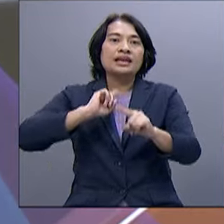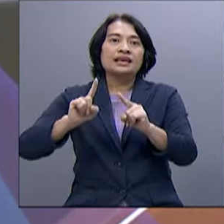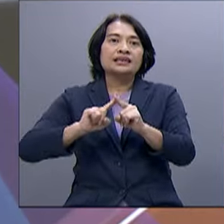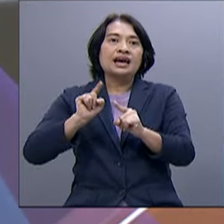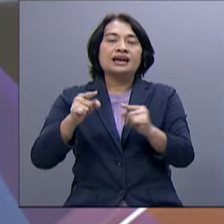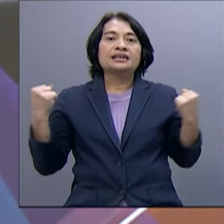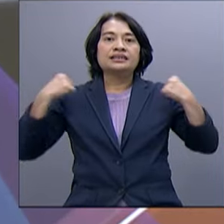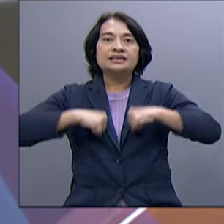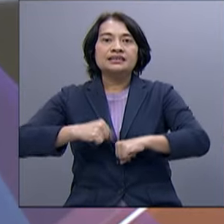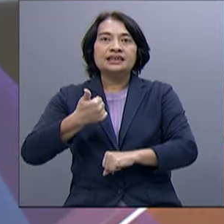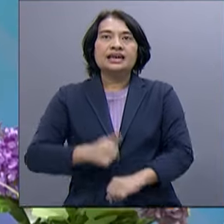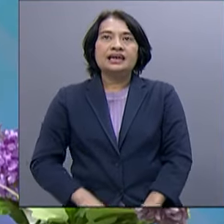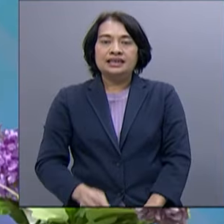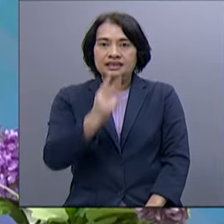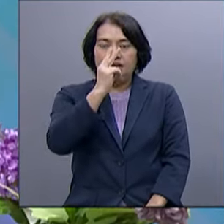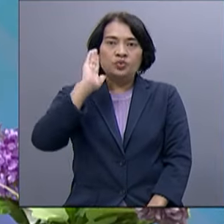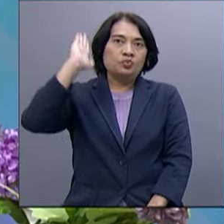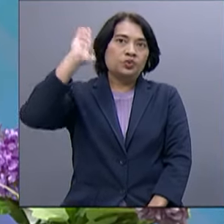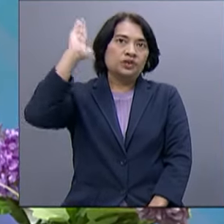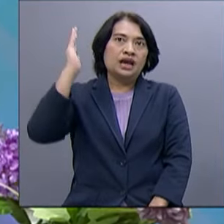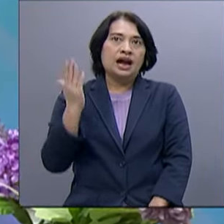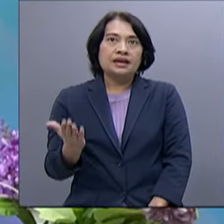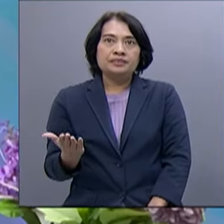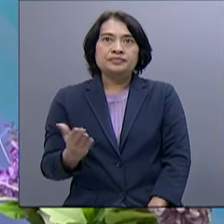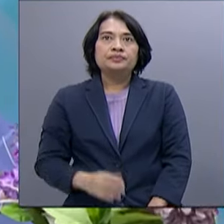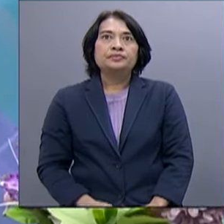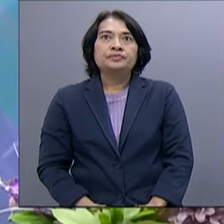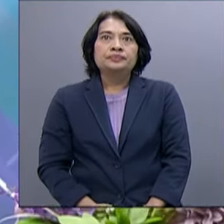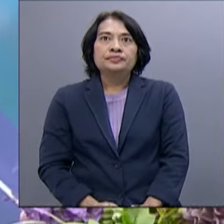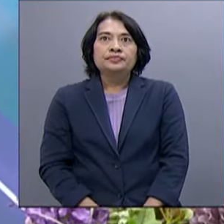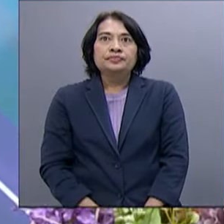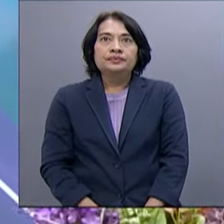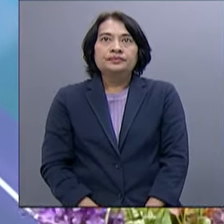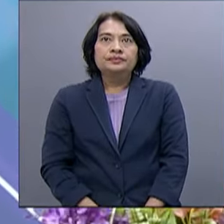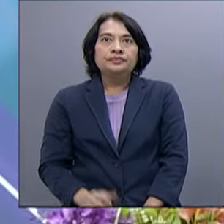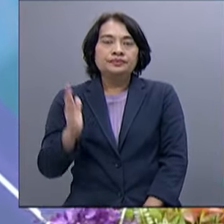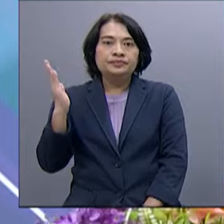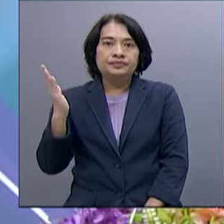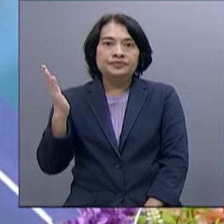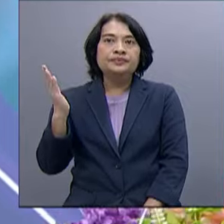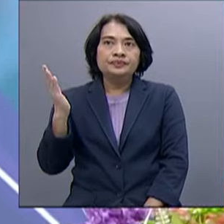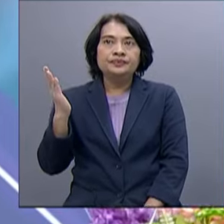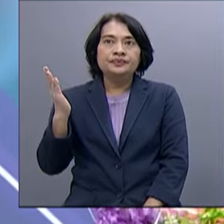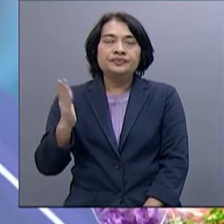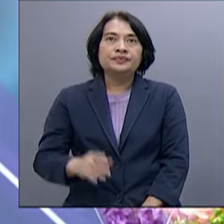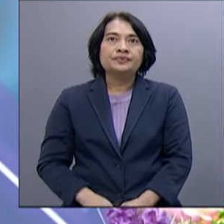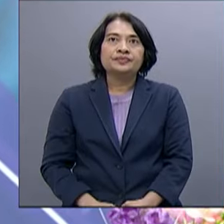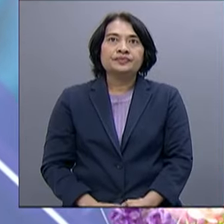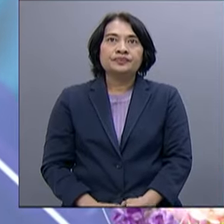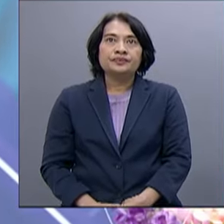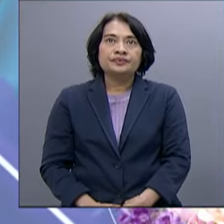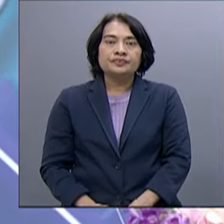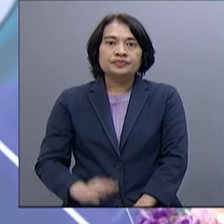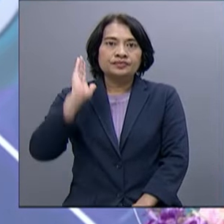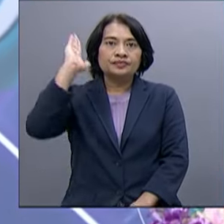ต้นจากคุณกระต๊อบพิธีกรชายสุดหล่อดอลลี่คุณพร้อมแล้วนะ ใช่ครับ เริ่มต้นจากคุณกระต๊อบพิธีกรช